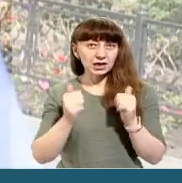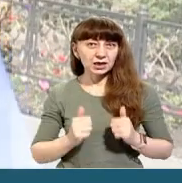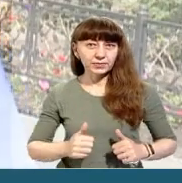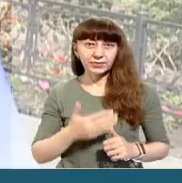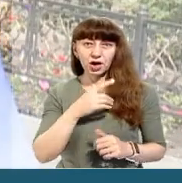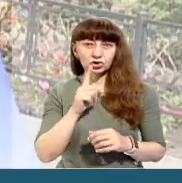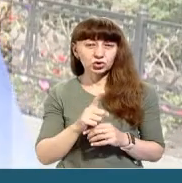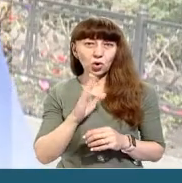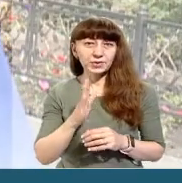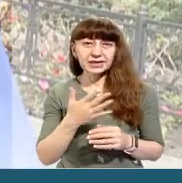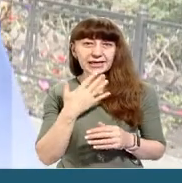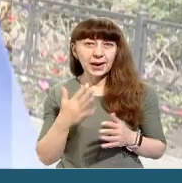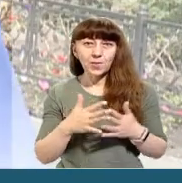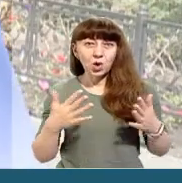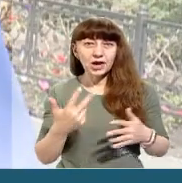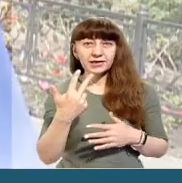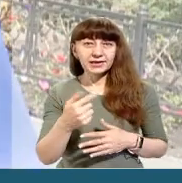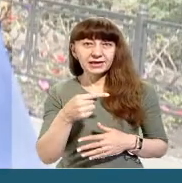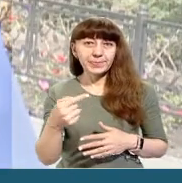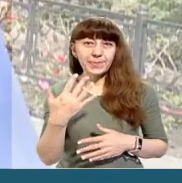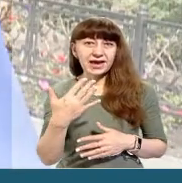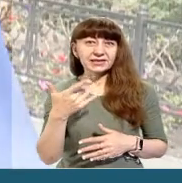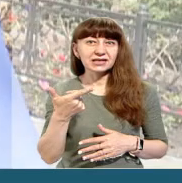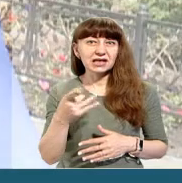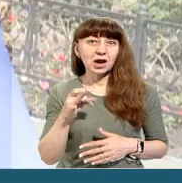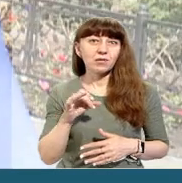аспауы керек. Науқастарға көбірек қозғалу керек. Спорт